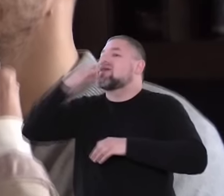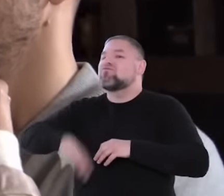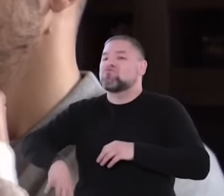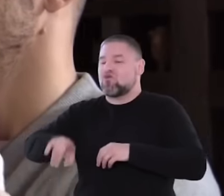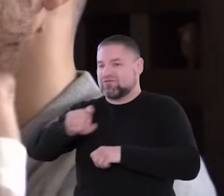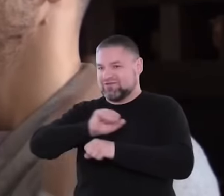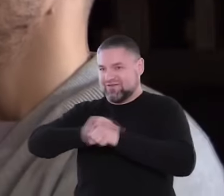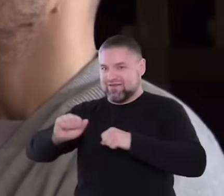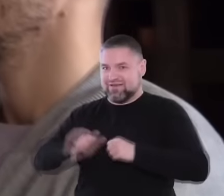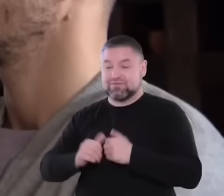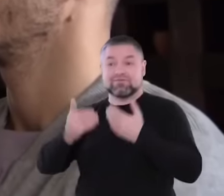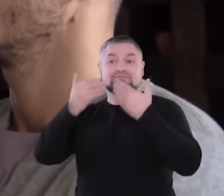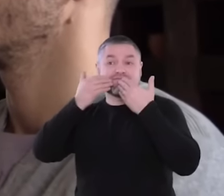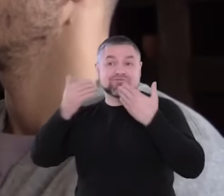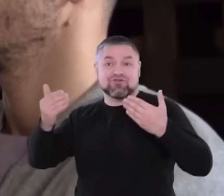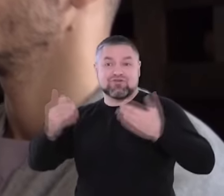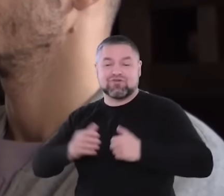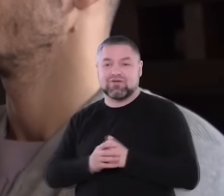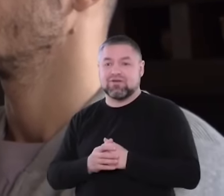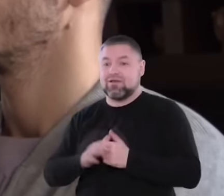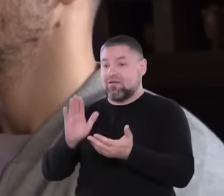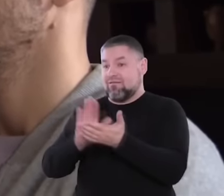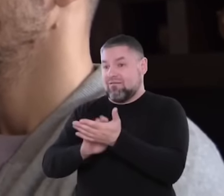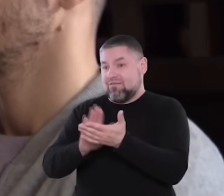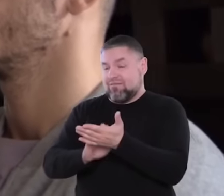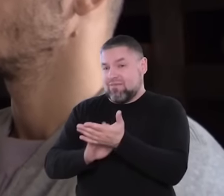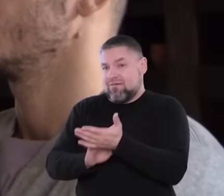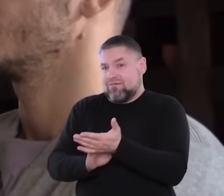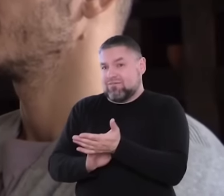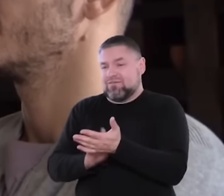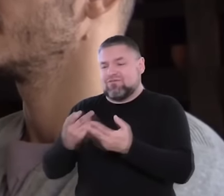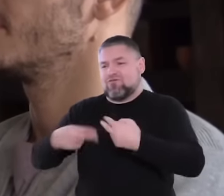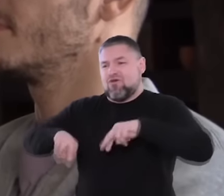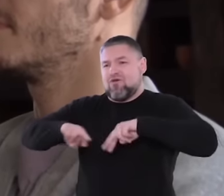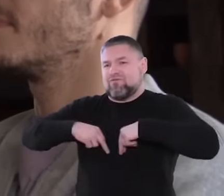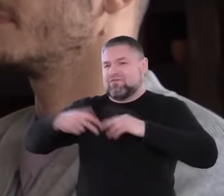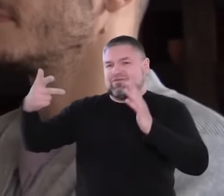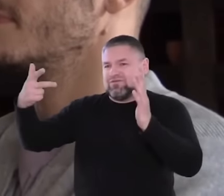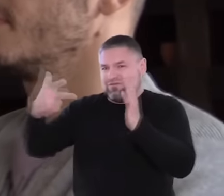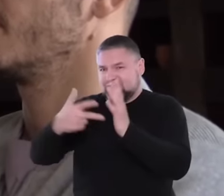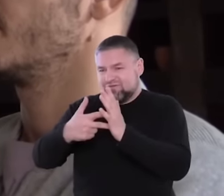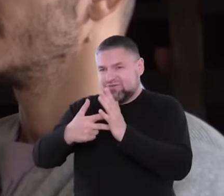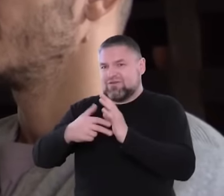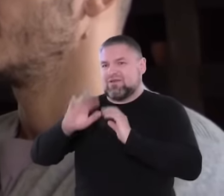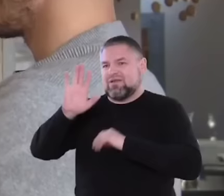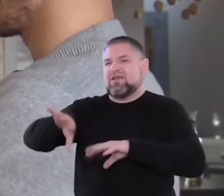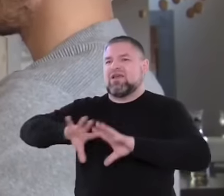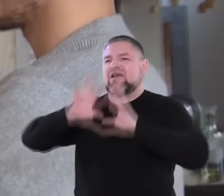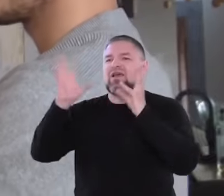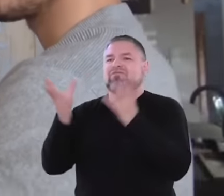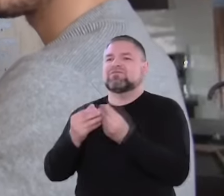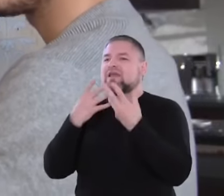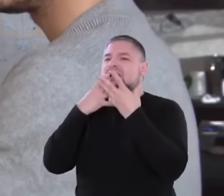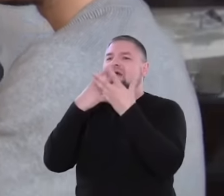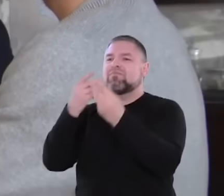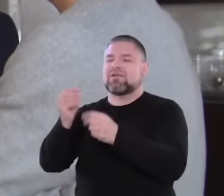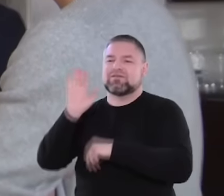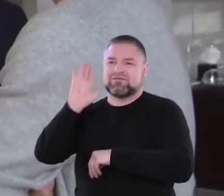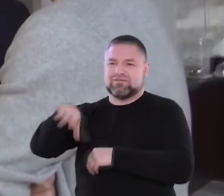skarbie. Dziękuję. Nagrody możesz nie oddawać mi tych 3000 i zatrzymać wszystkie prezenty.